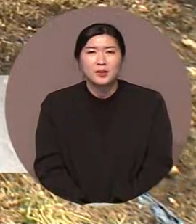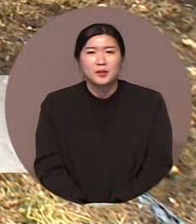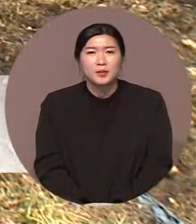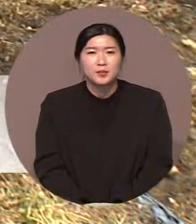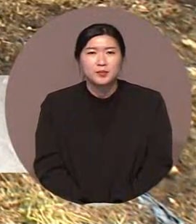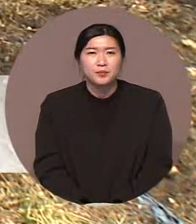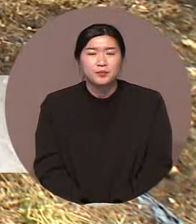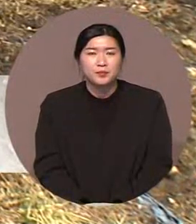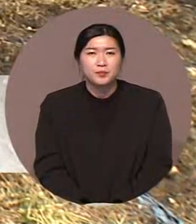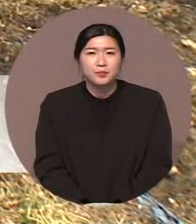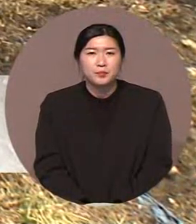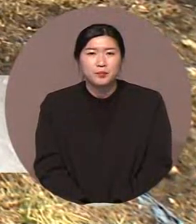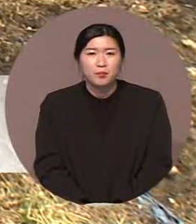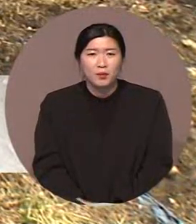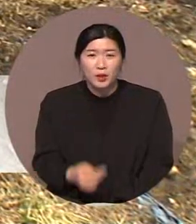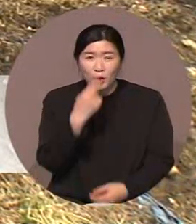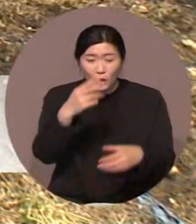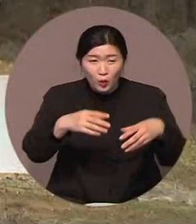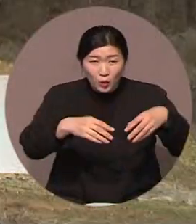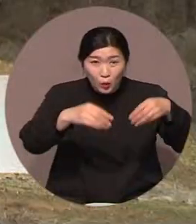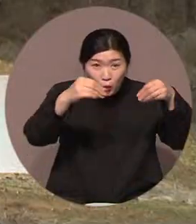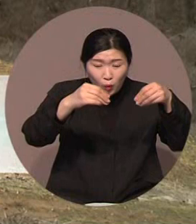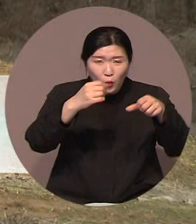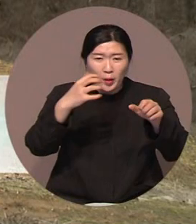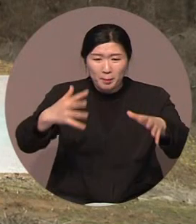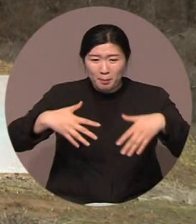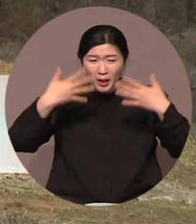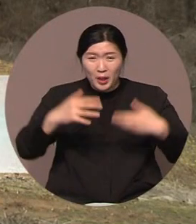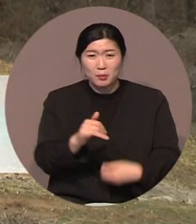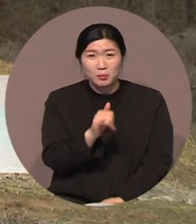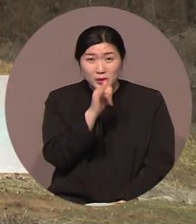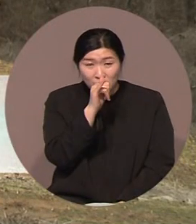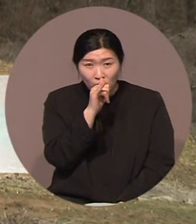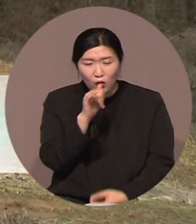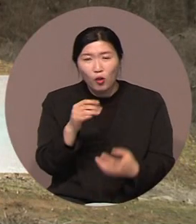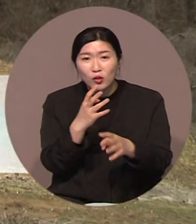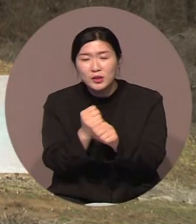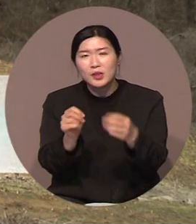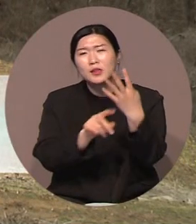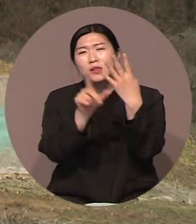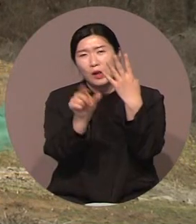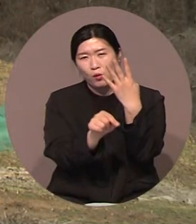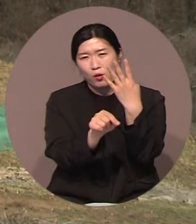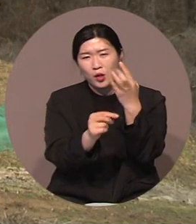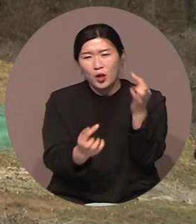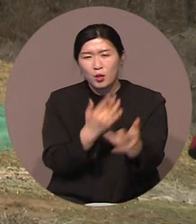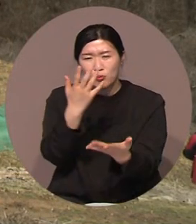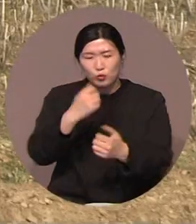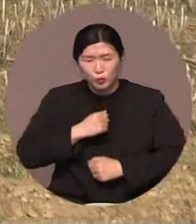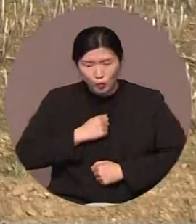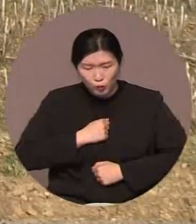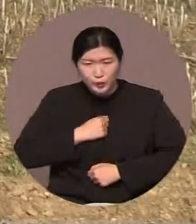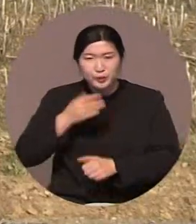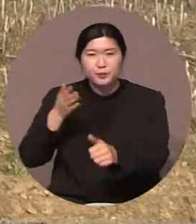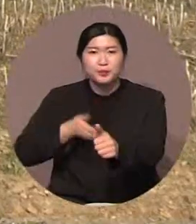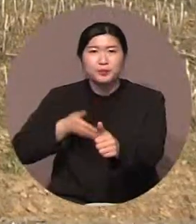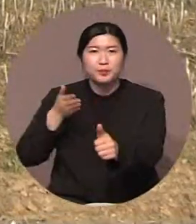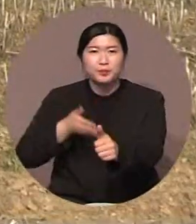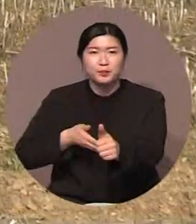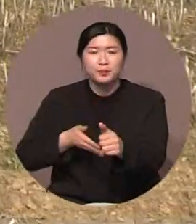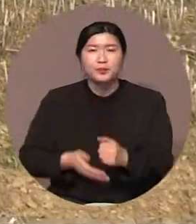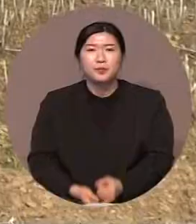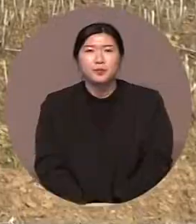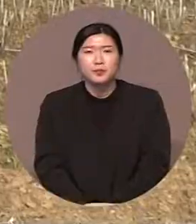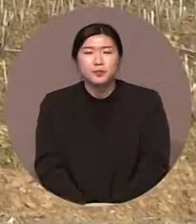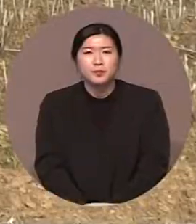화제인 것으로 분석됐는데 건조한 날씨 속 강한 바람이 부는 4월에는 화재 예방을 위해 각별한 주의가 더 요구되고 있습니다